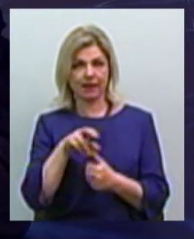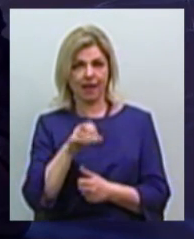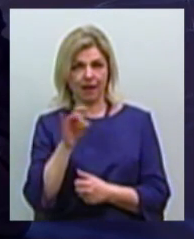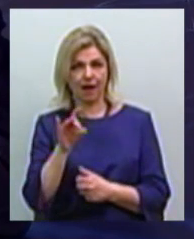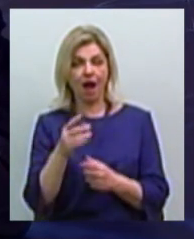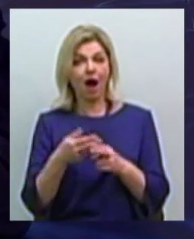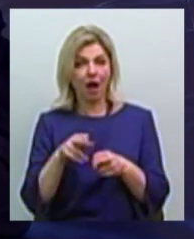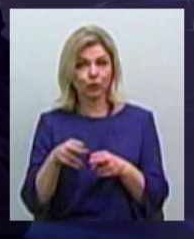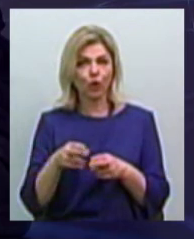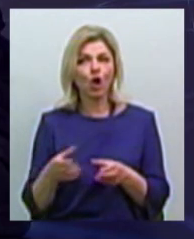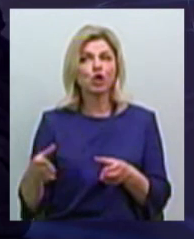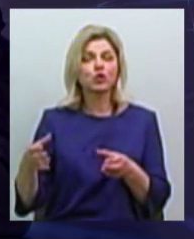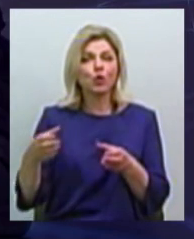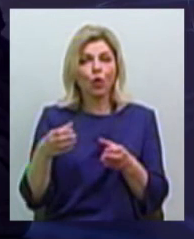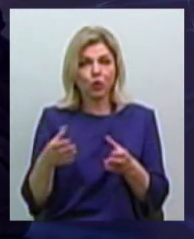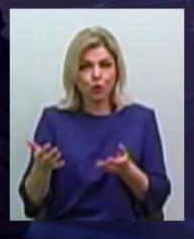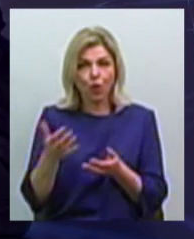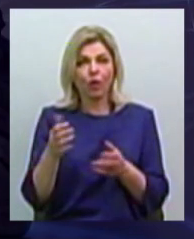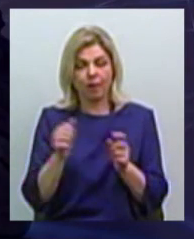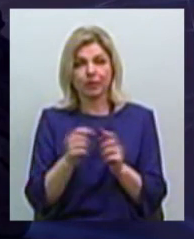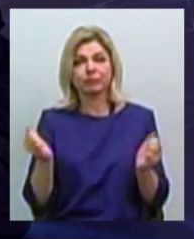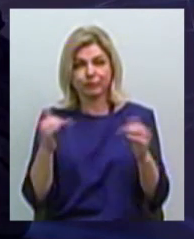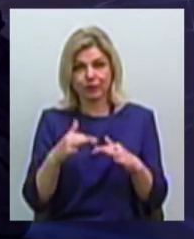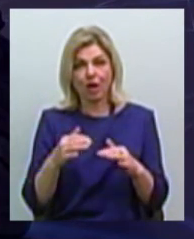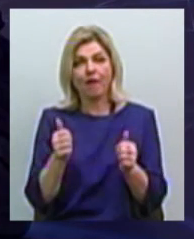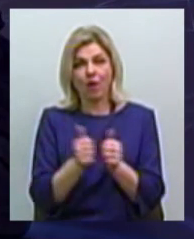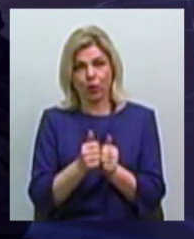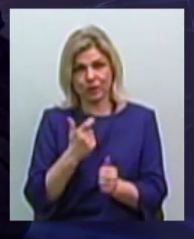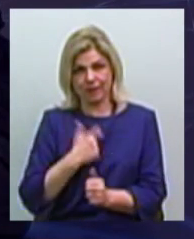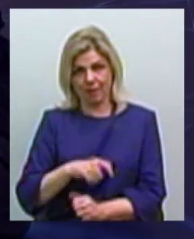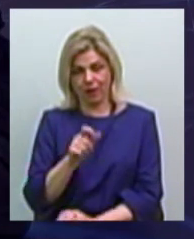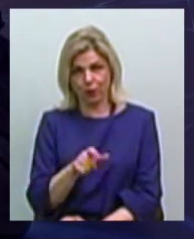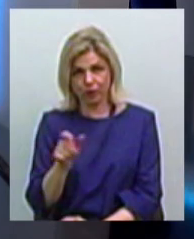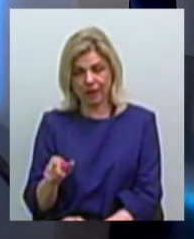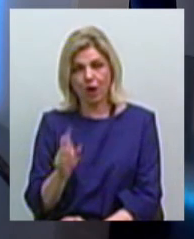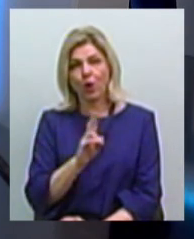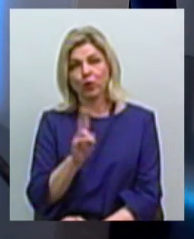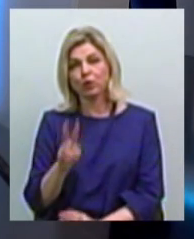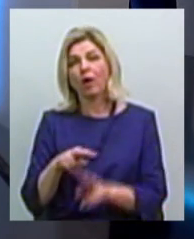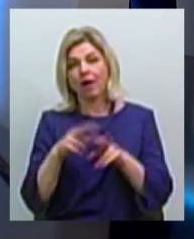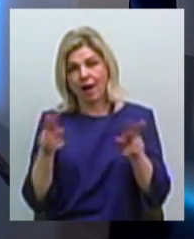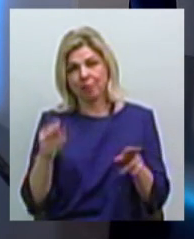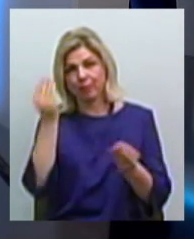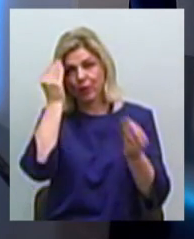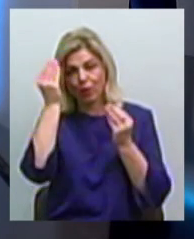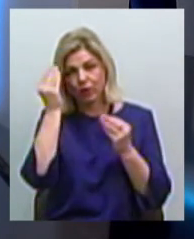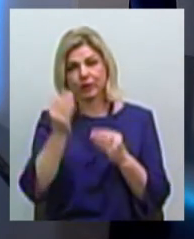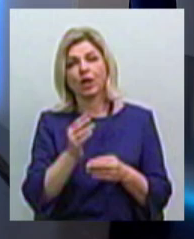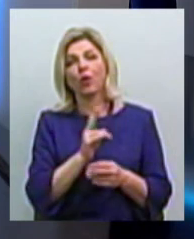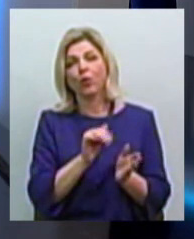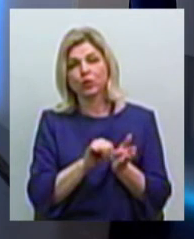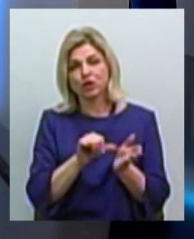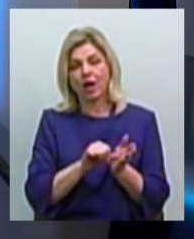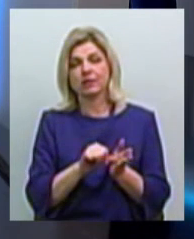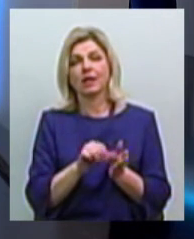оточує себе людьми, які також поділяють ці погляди, які долучаються тепер до роботи системи безоплатної правової допомоги,